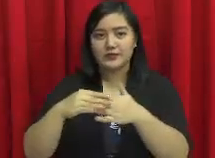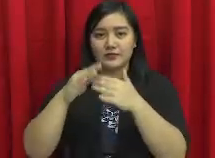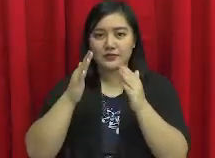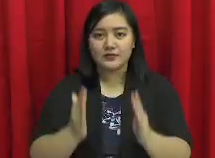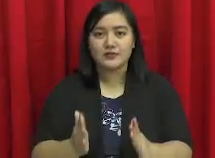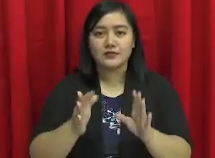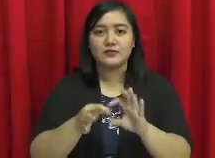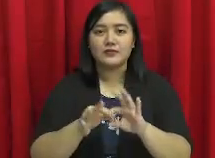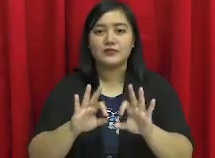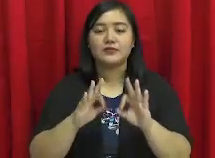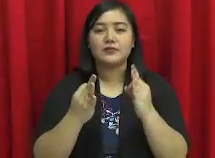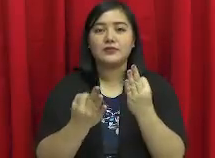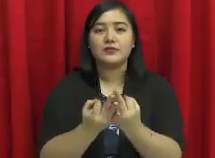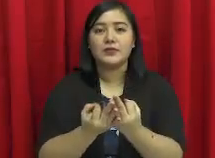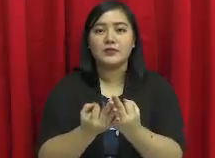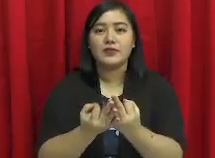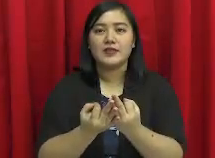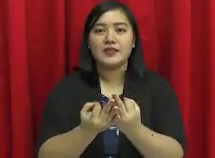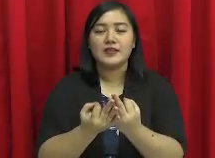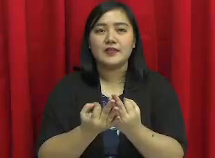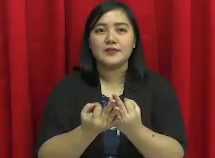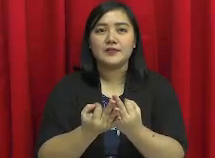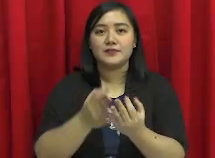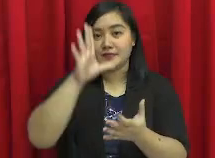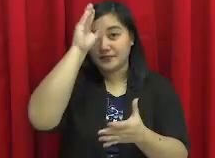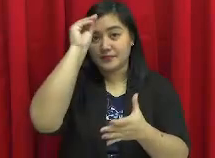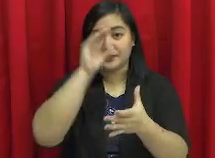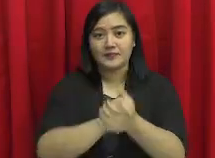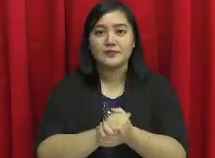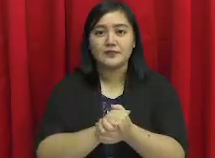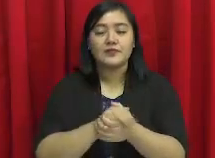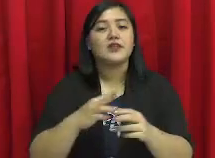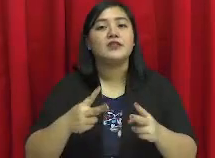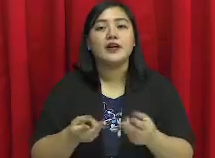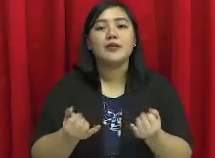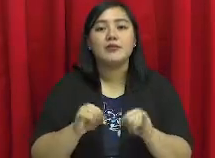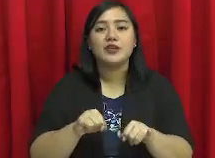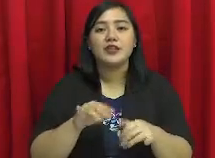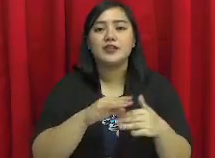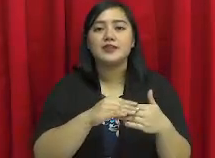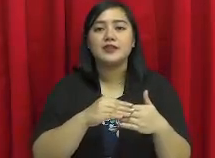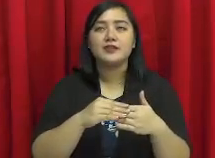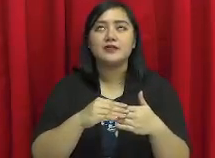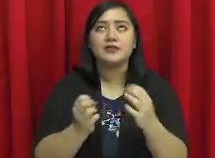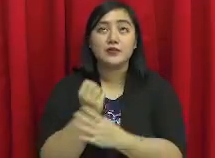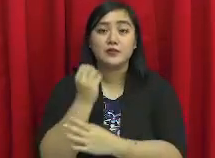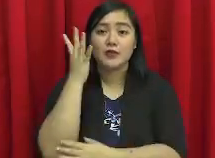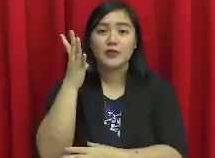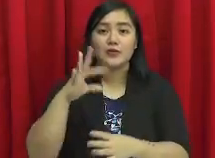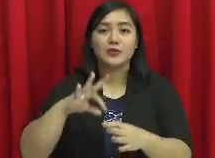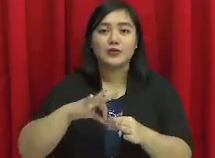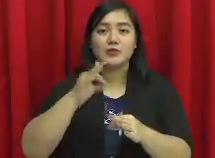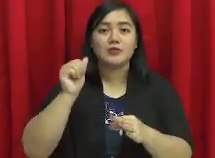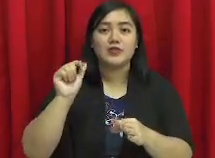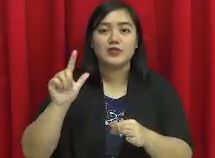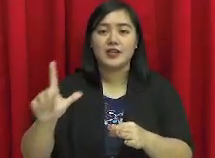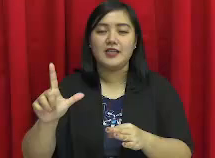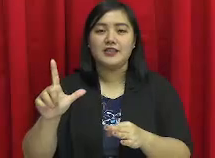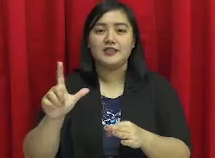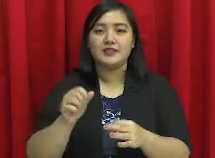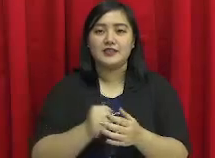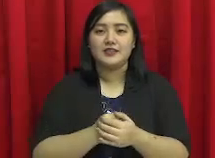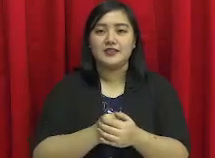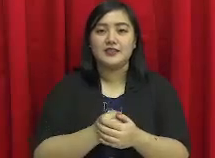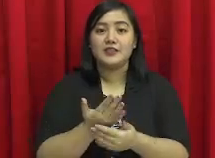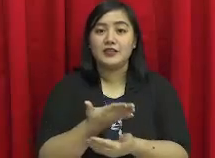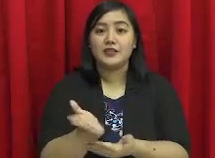is always important that we grow spiritually. Hindi po tumitigil ang paglago. Nakikita niyo po kami dito ni Sir Conrad.